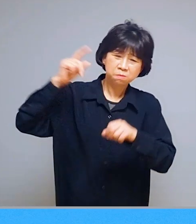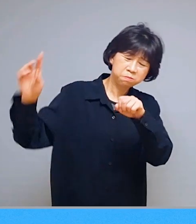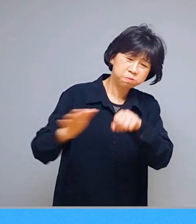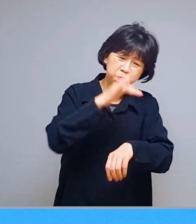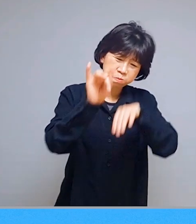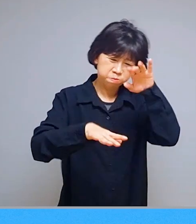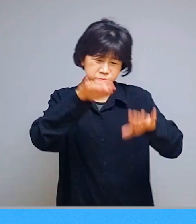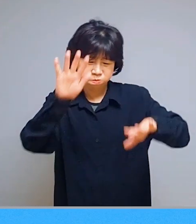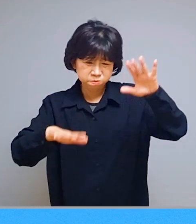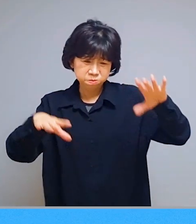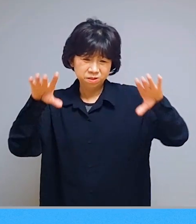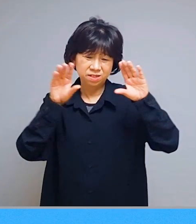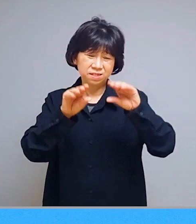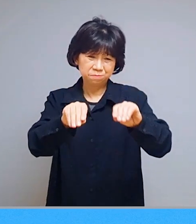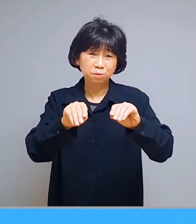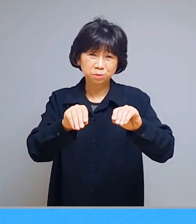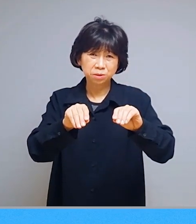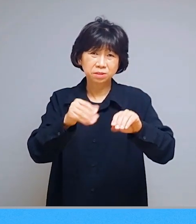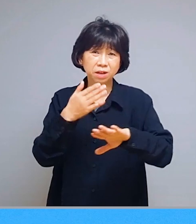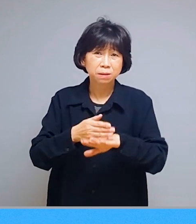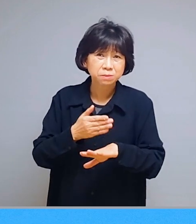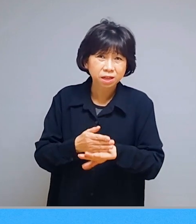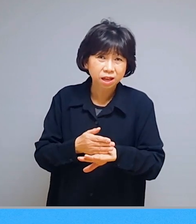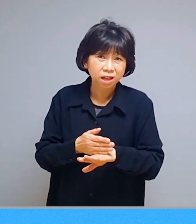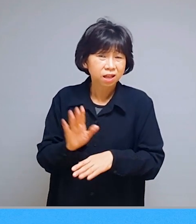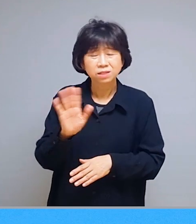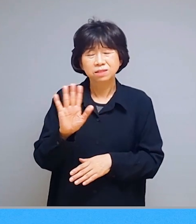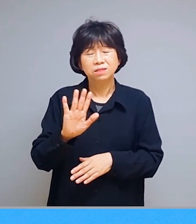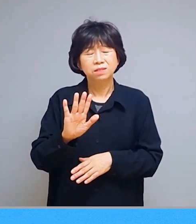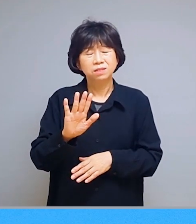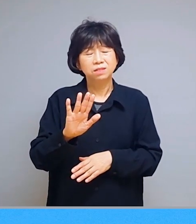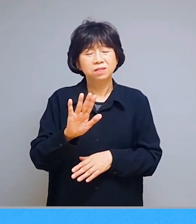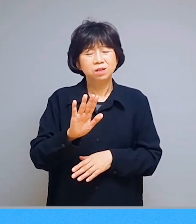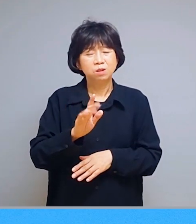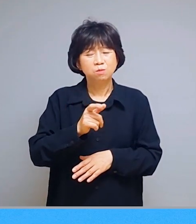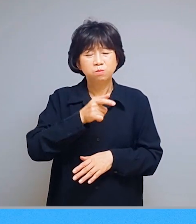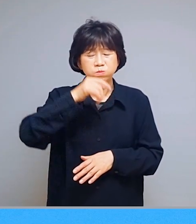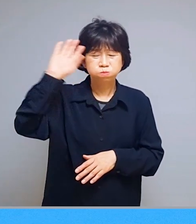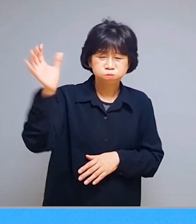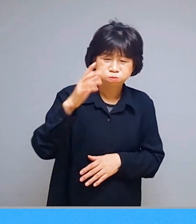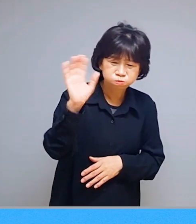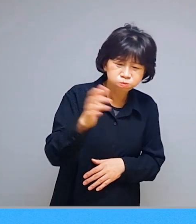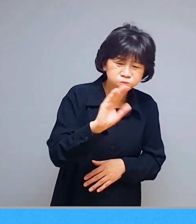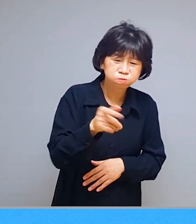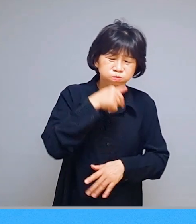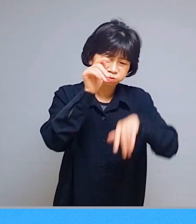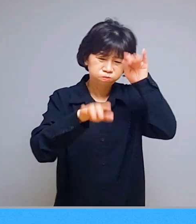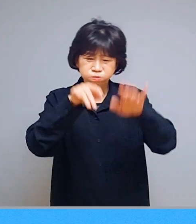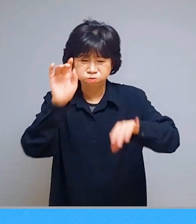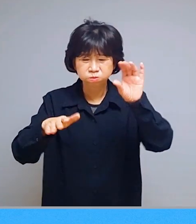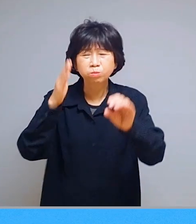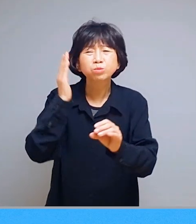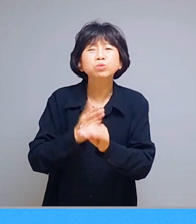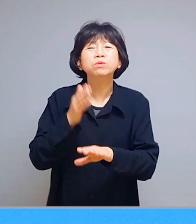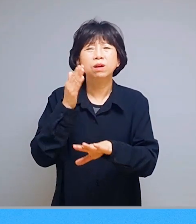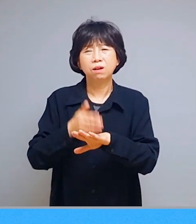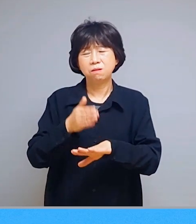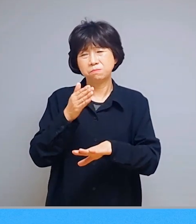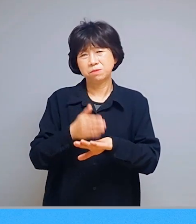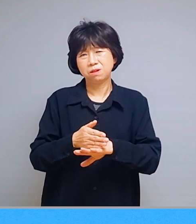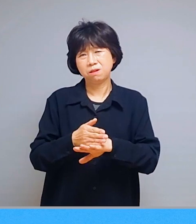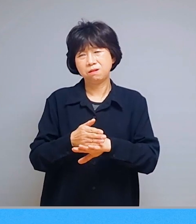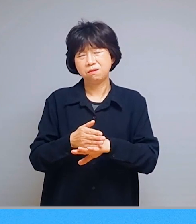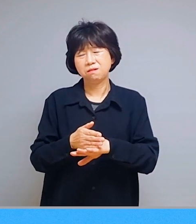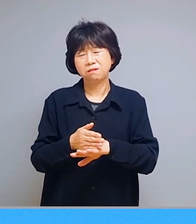감사하는 게 아니고 폭풍 속에서 감사할 때 우리는 하나님의 은혜를 더 깊이 경험할